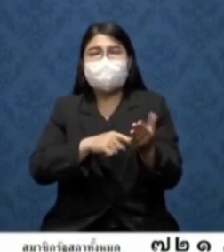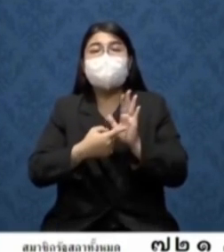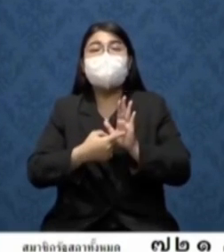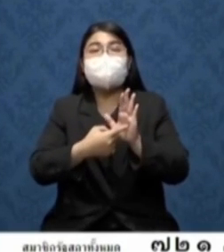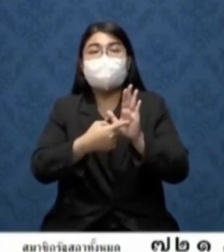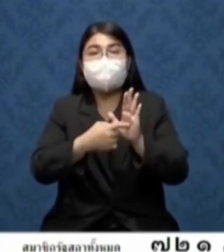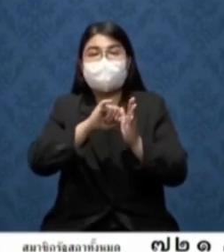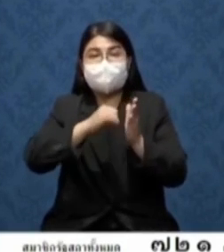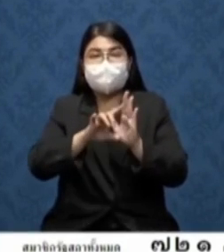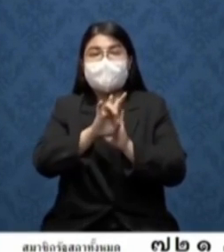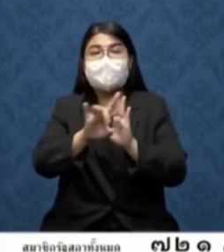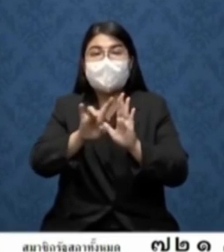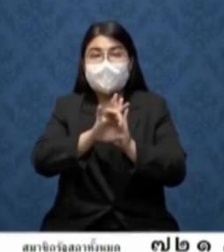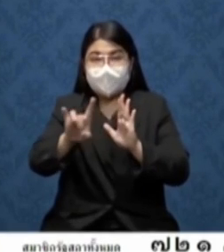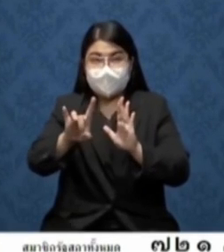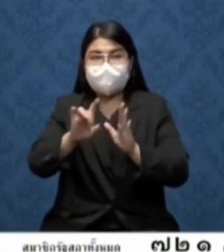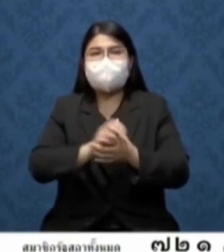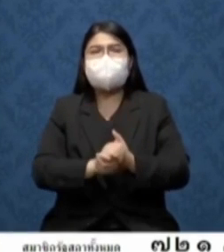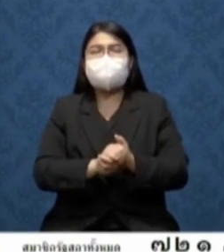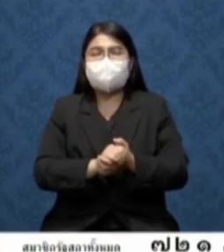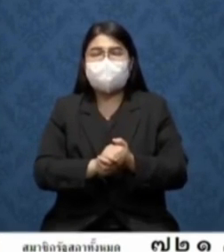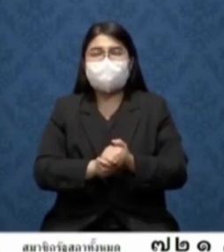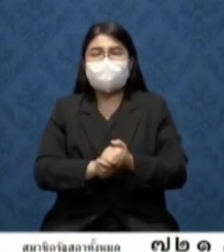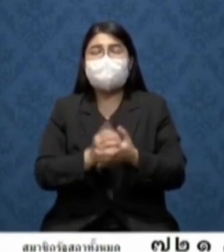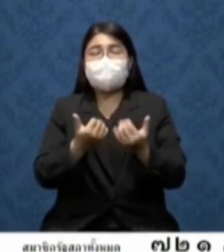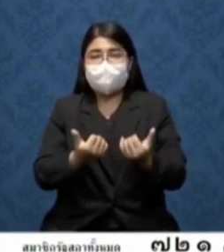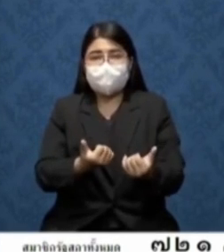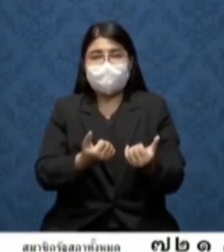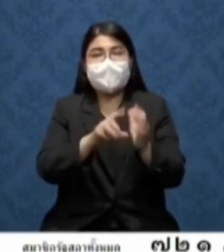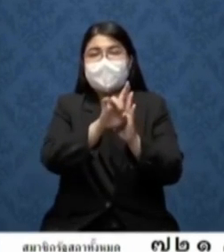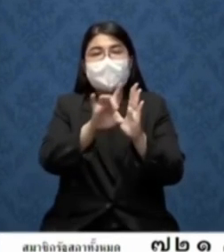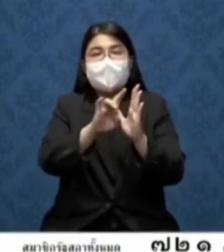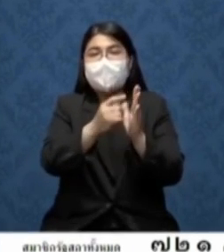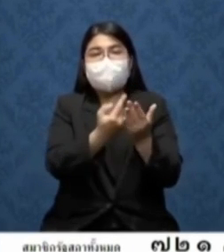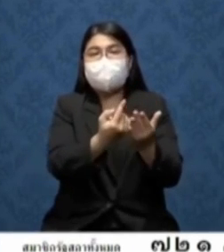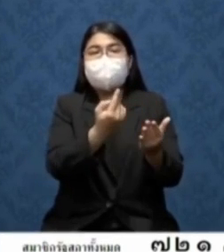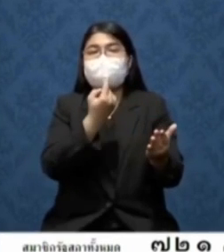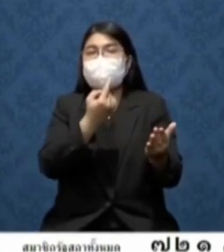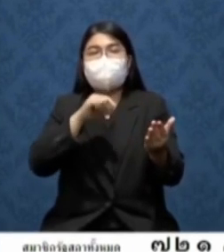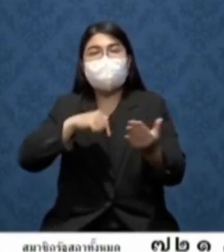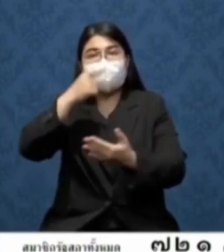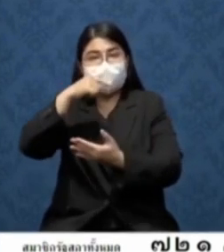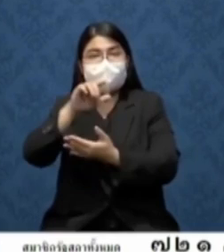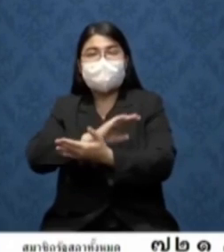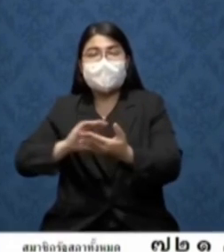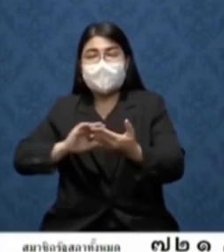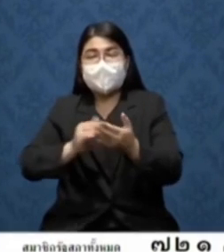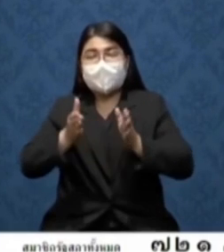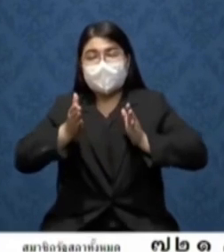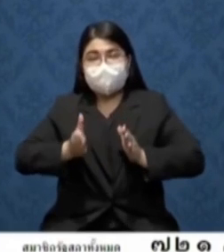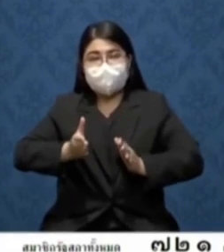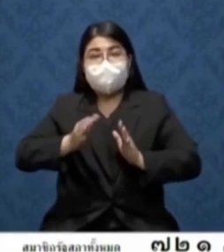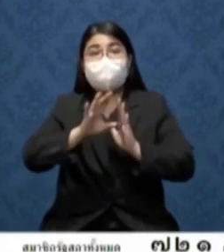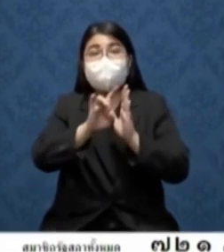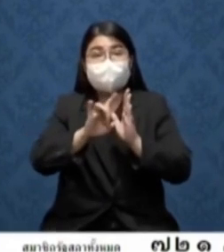ครับจังหวัดร้อยเอ็ดน่าจะเป็นตัวแทนจังหวัดทั่วไปของประเทศไทยได้เป็นอย่างดีคนร้อยเอ็ดมีร